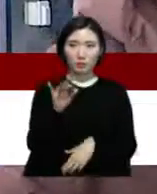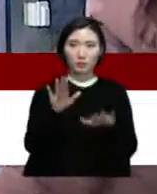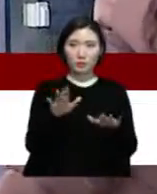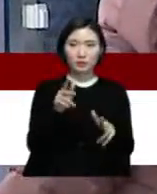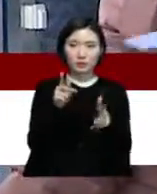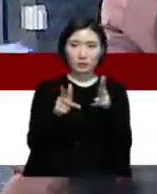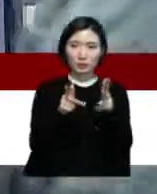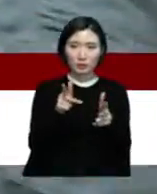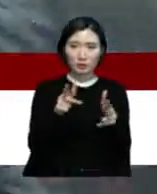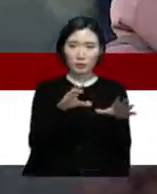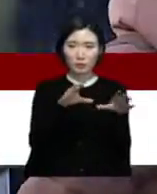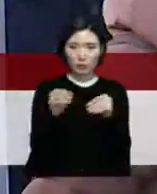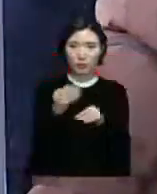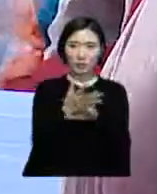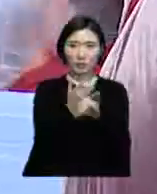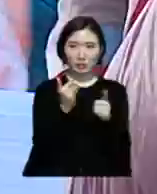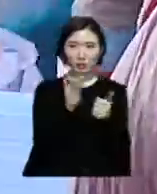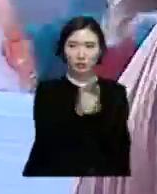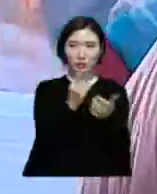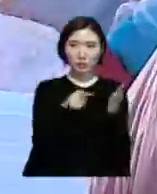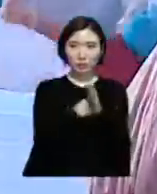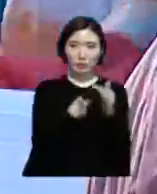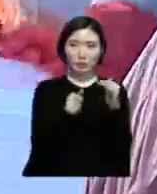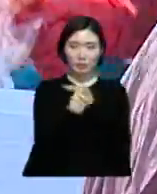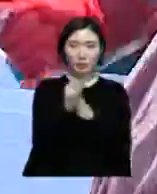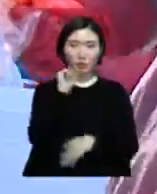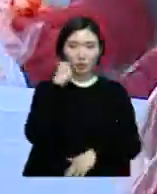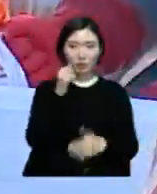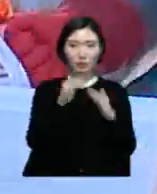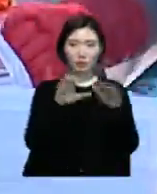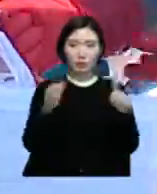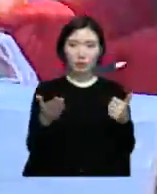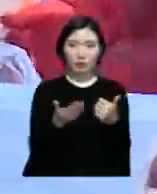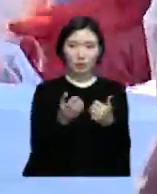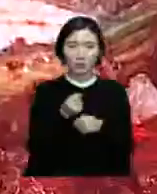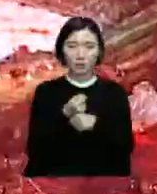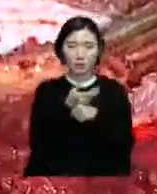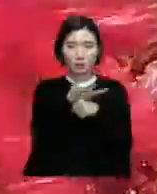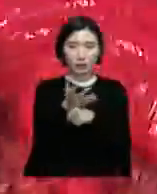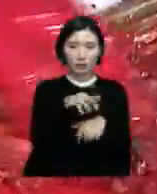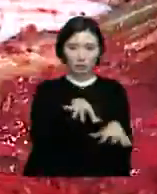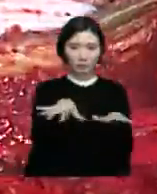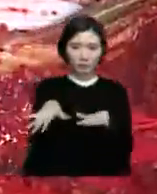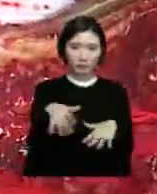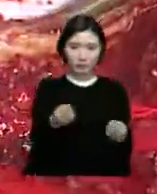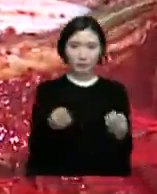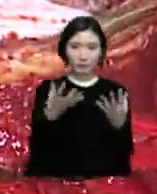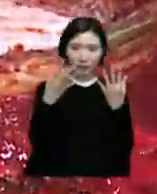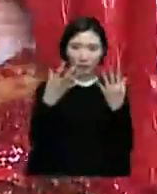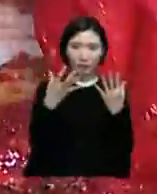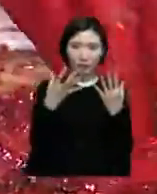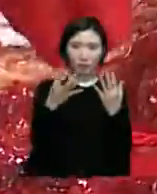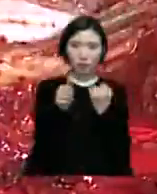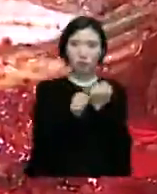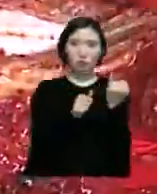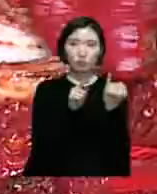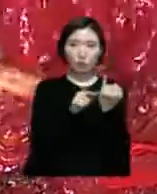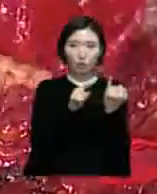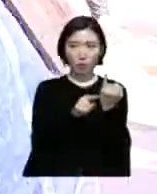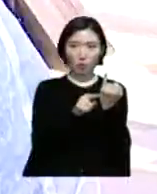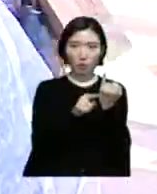접어놓고 나무 돕고 나왔습니다. 어려운 이웃들에게 전할 김장 행사에 주부들도 선뜻 팔을